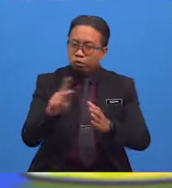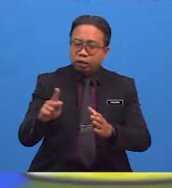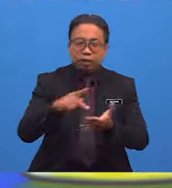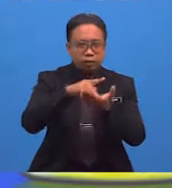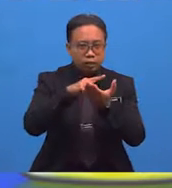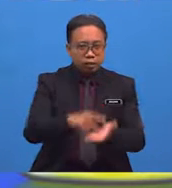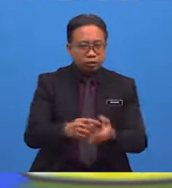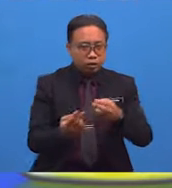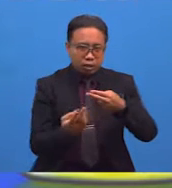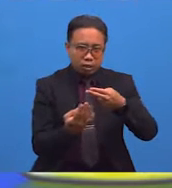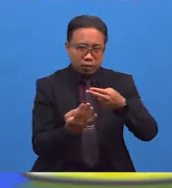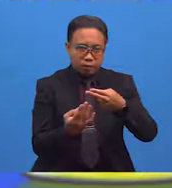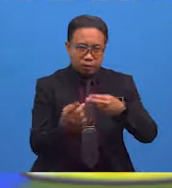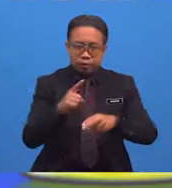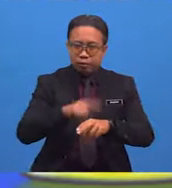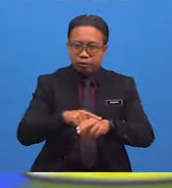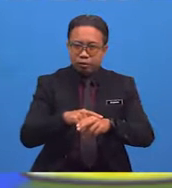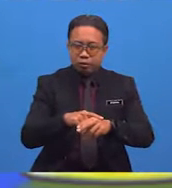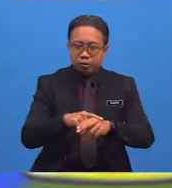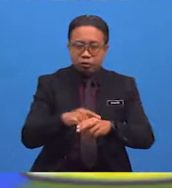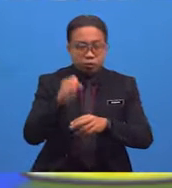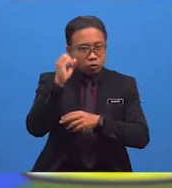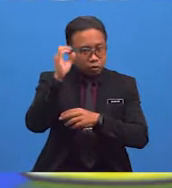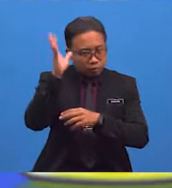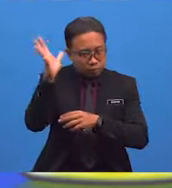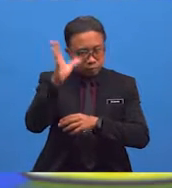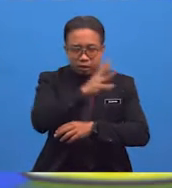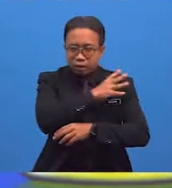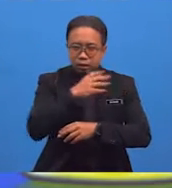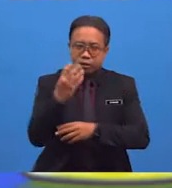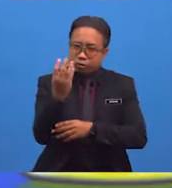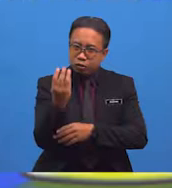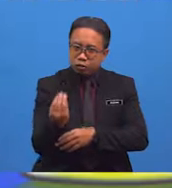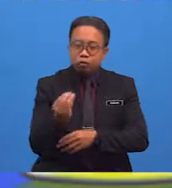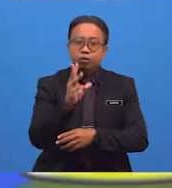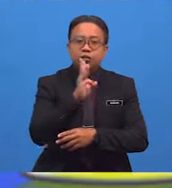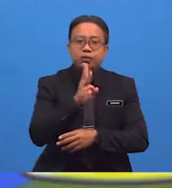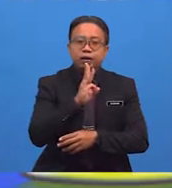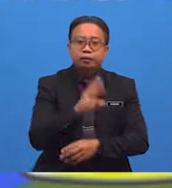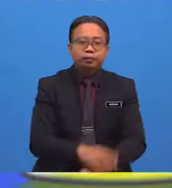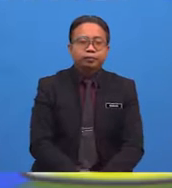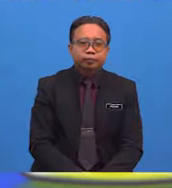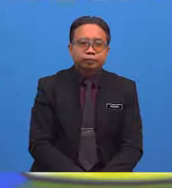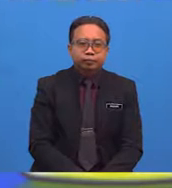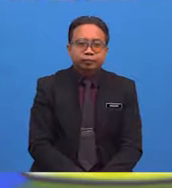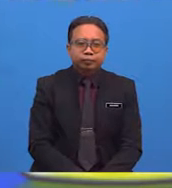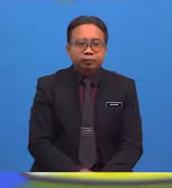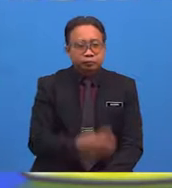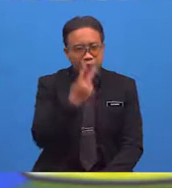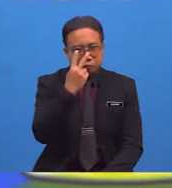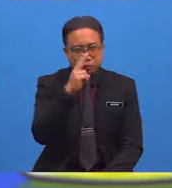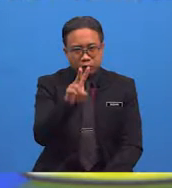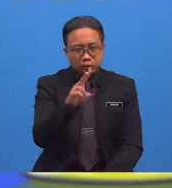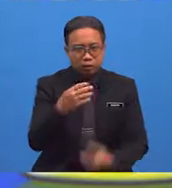atas pengembangan dan pengecutan cecair. Di sini, cikgu ada cecair